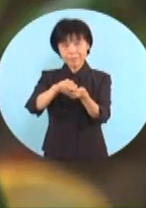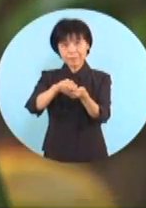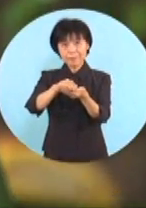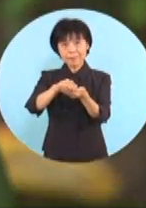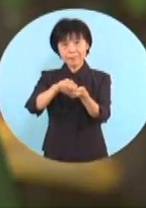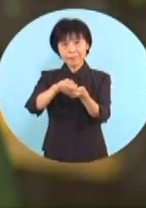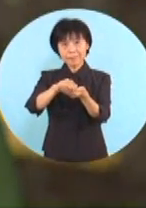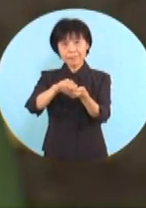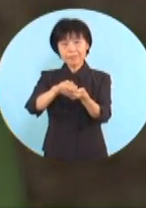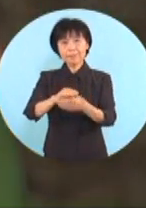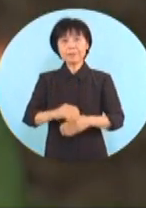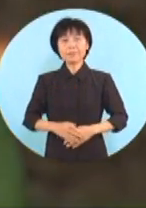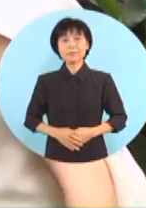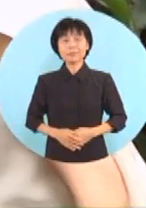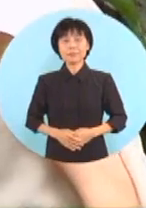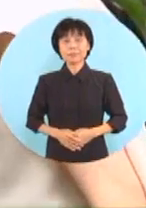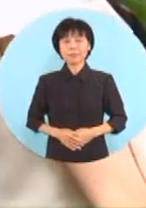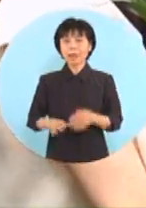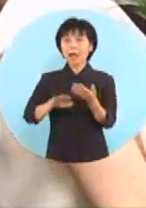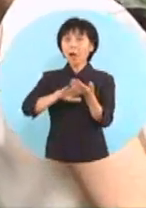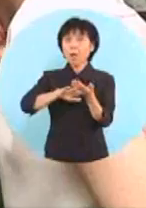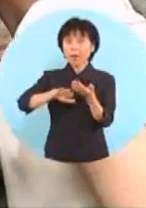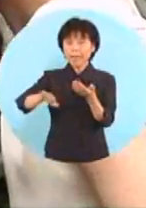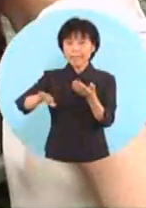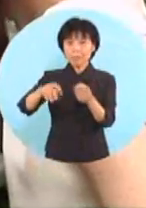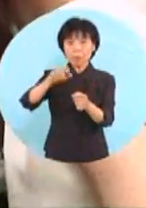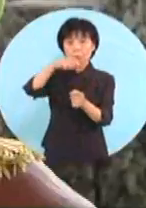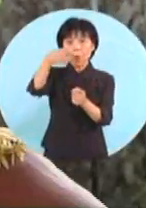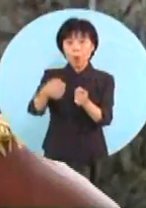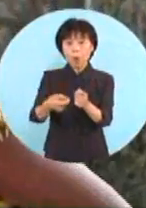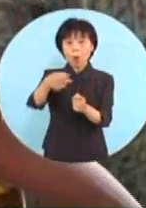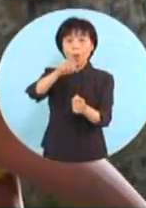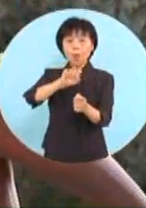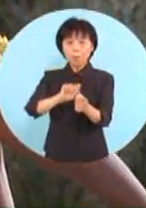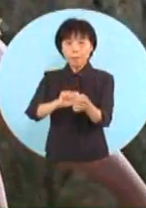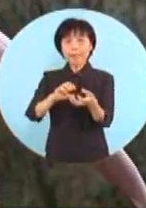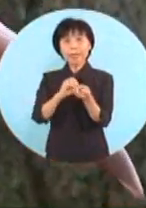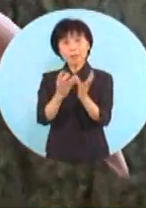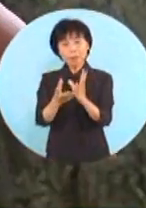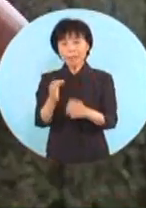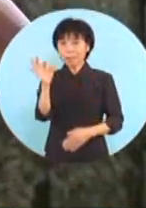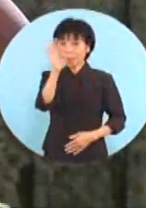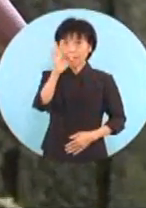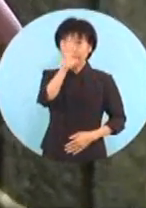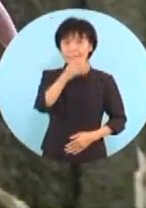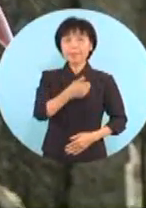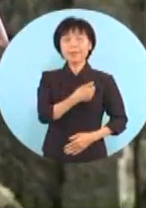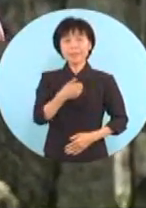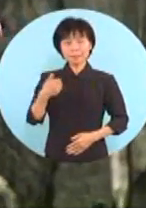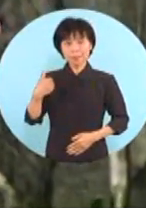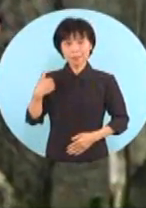アイスクリームなんかに使うんですね。 他にもバナナの花なども観察。